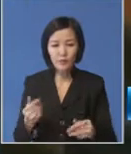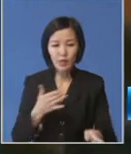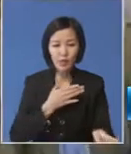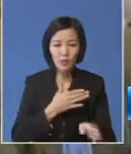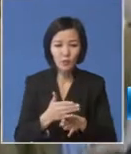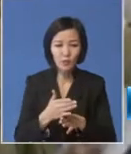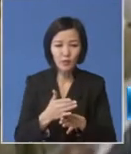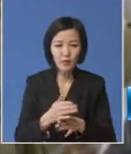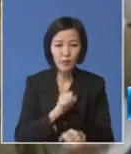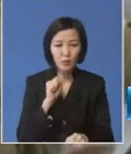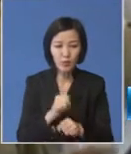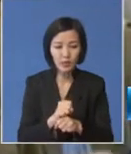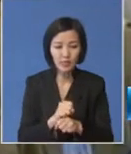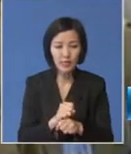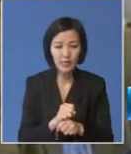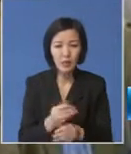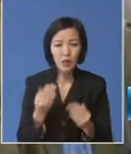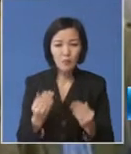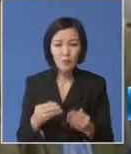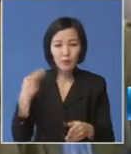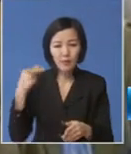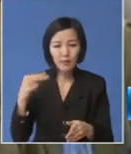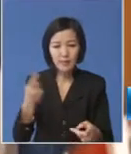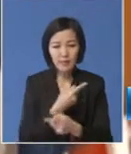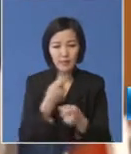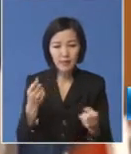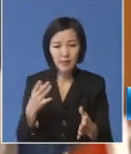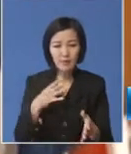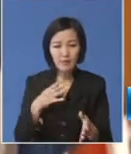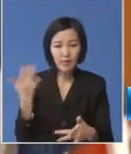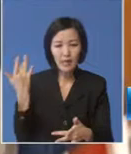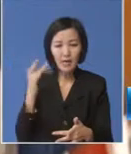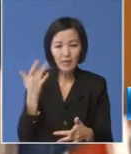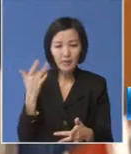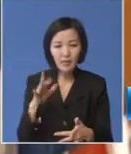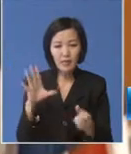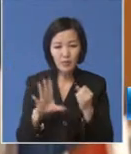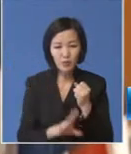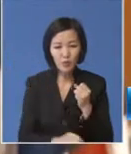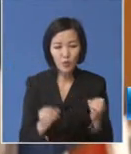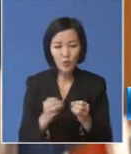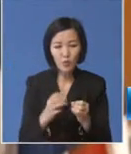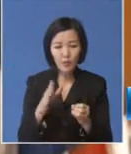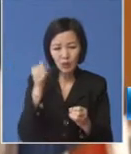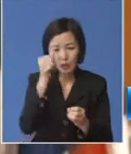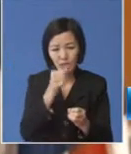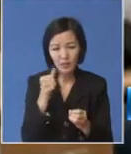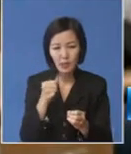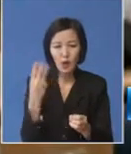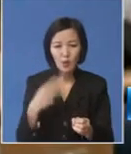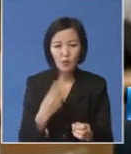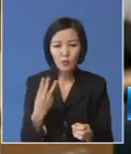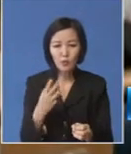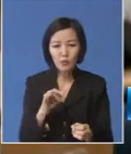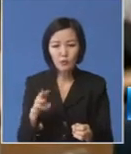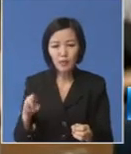көмек көрсету тоқтатты. Бұл туралы ел президенті мәлімдеді. Айта кетсек, америкалықтар соңғы 15 жылда Исламабадқа 33 миллиард